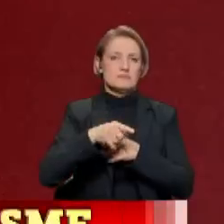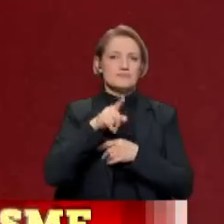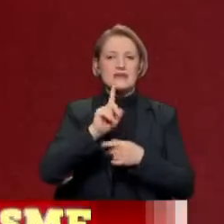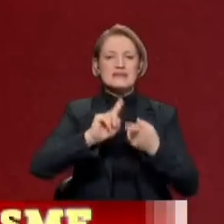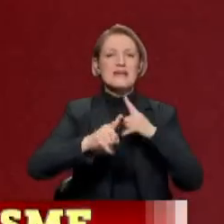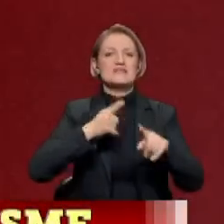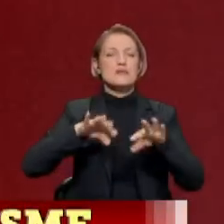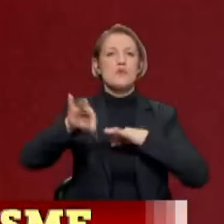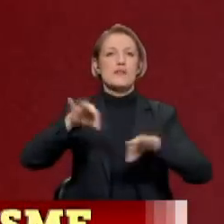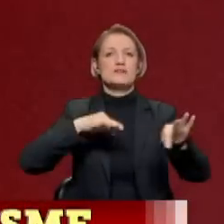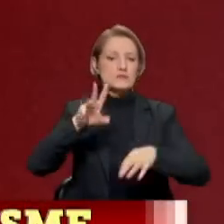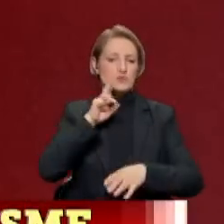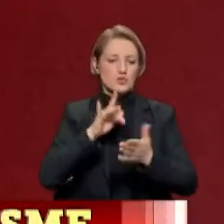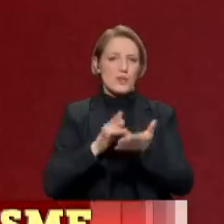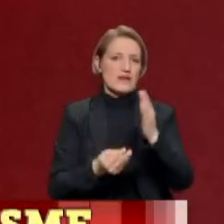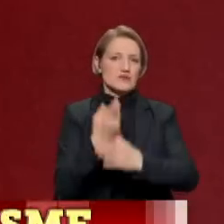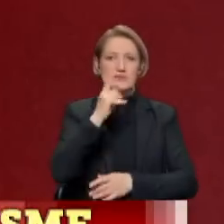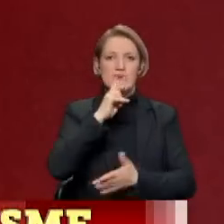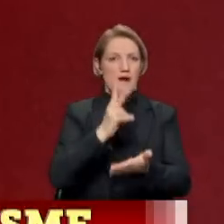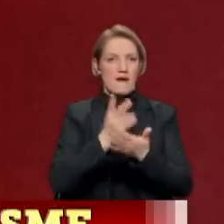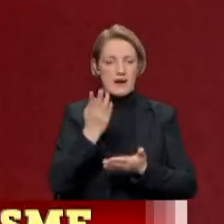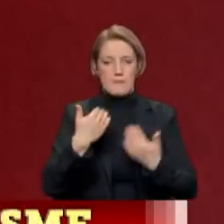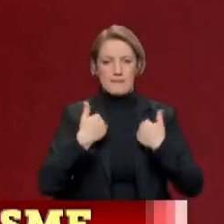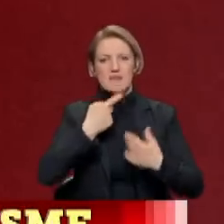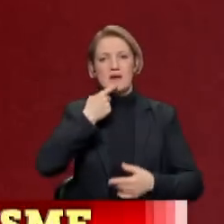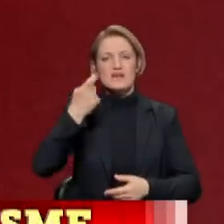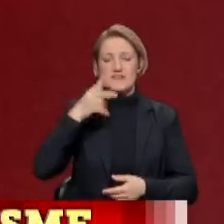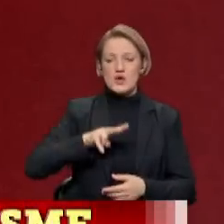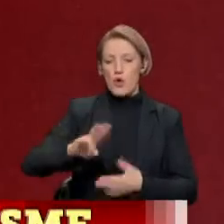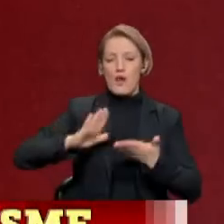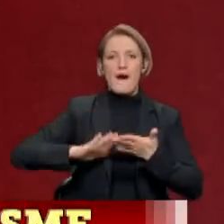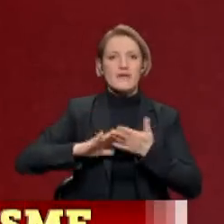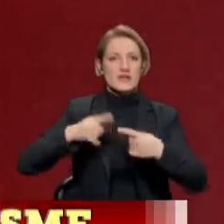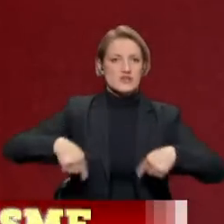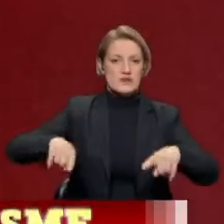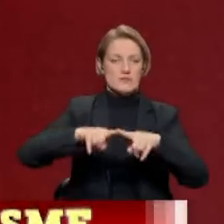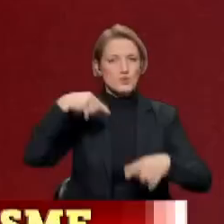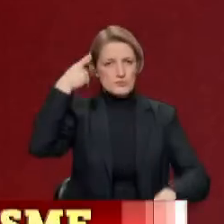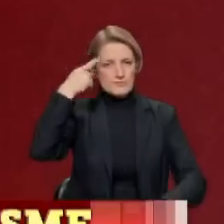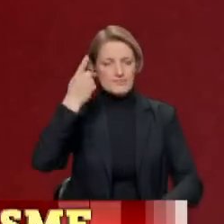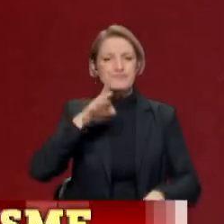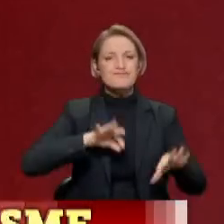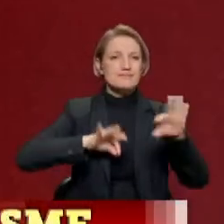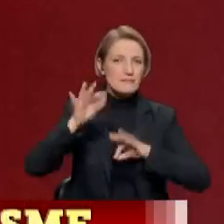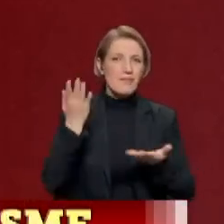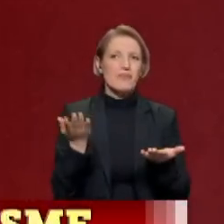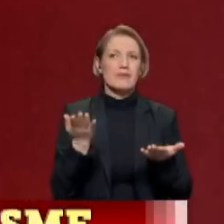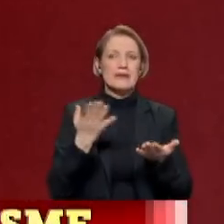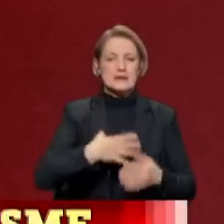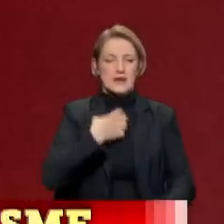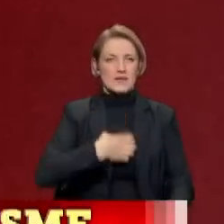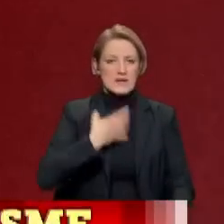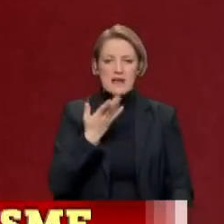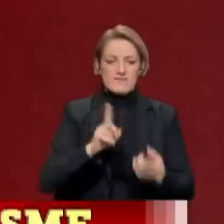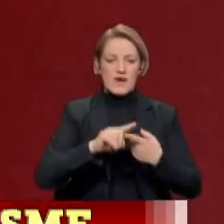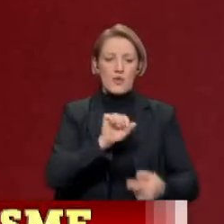Siyaset mühendisliğinin neticesi ortaya çıkmış bir karar. Ve ben eski yol arkadaşlarımı, düşünce yapısını, mentalitesini, kaygılarını